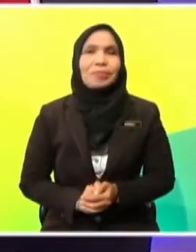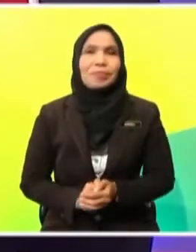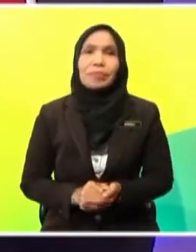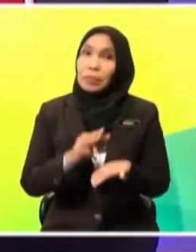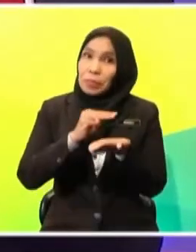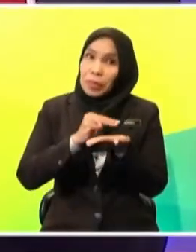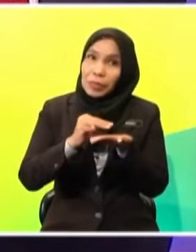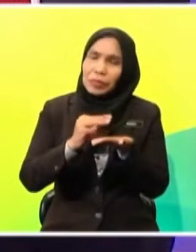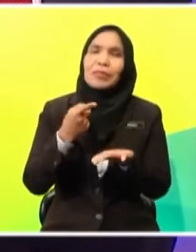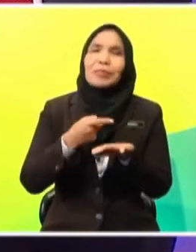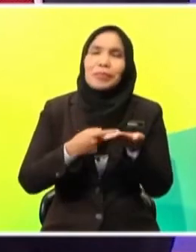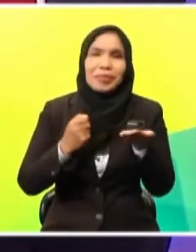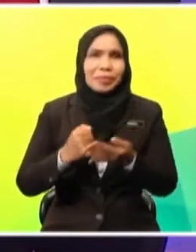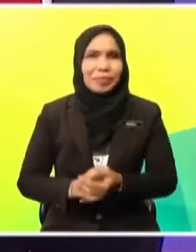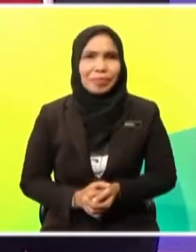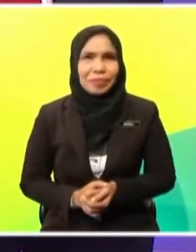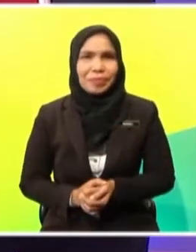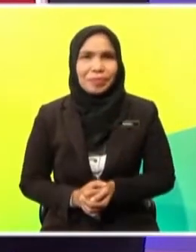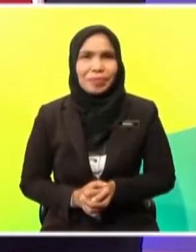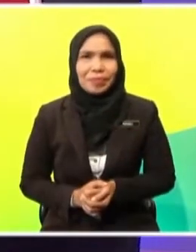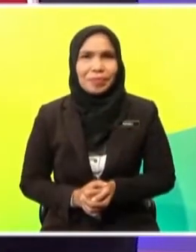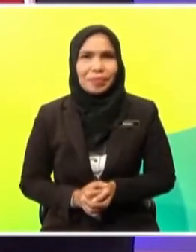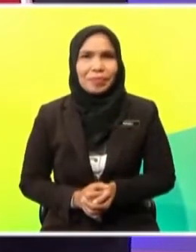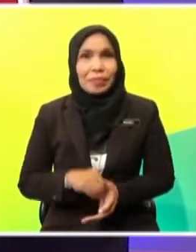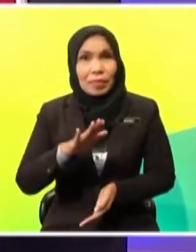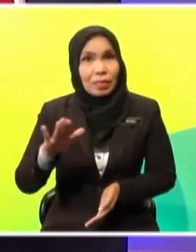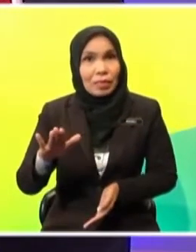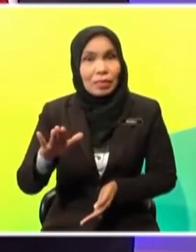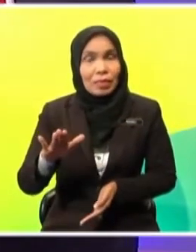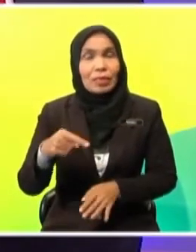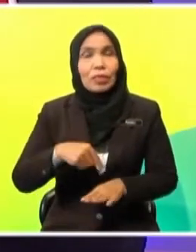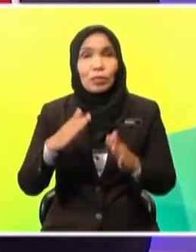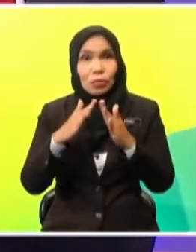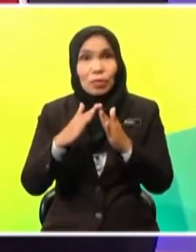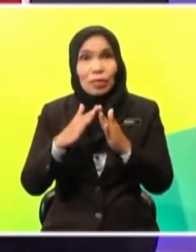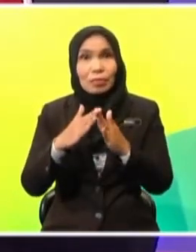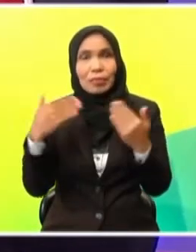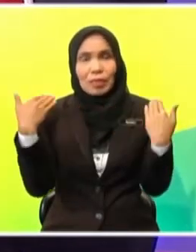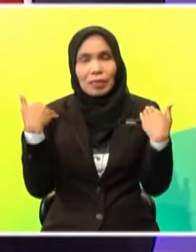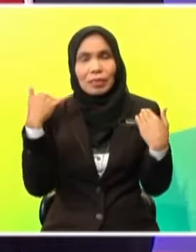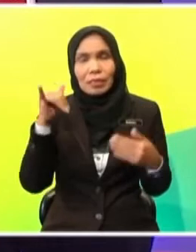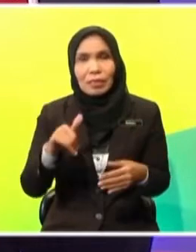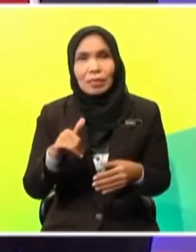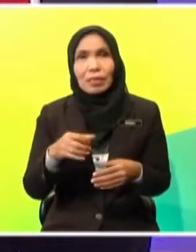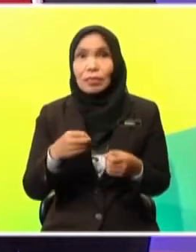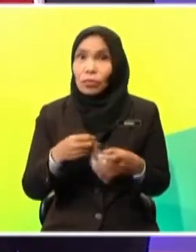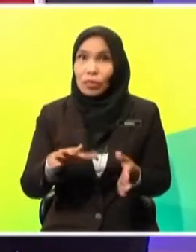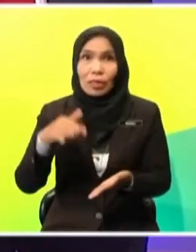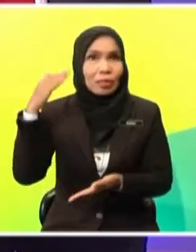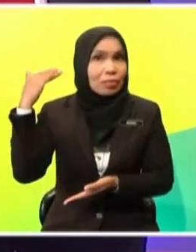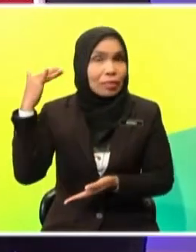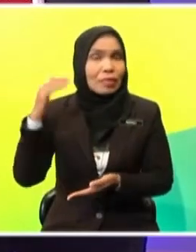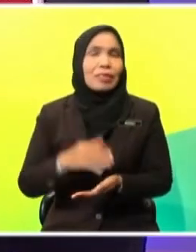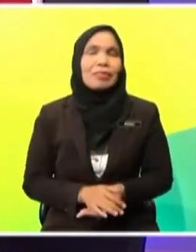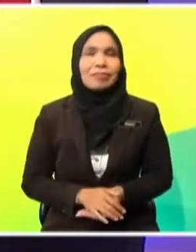tak mencetak pernah dengar je anak-anak di rumah mungkin ada yang pernah dengar ada yang tak pernah dengar jadi hari ini Cek Google